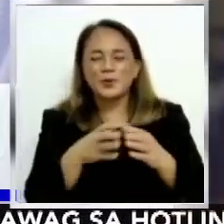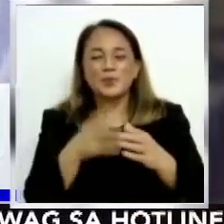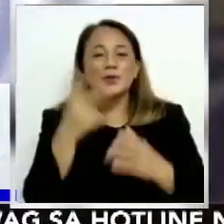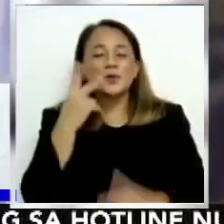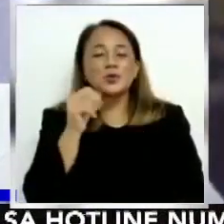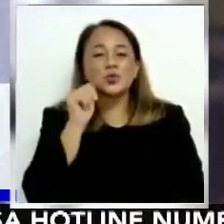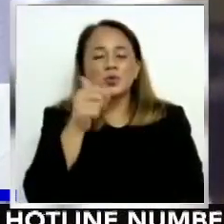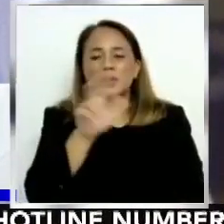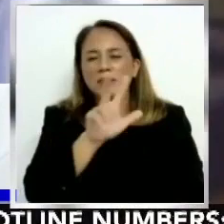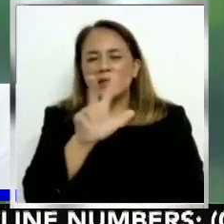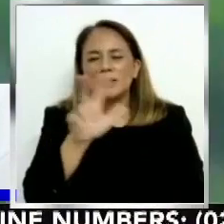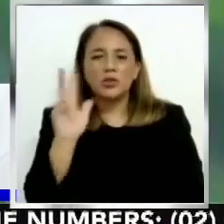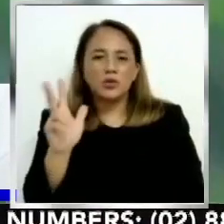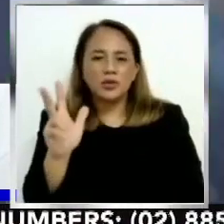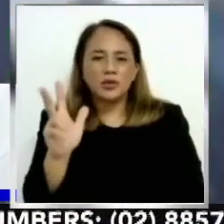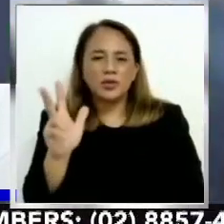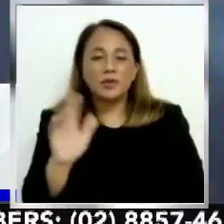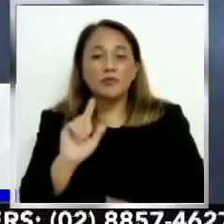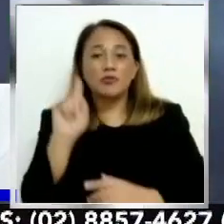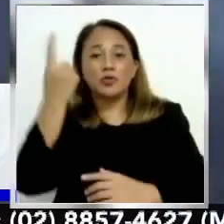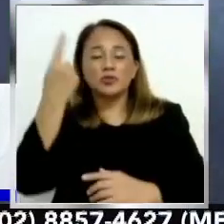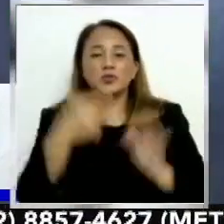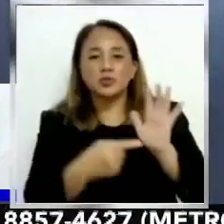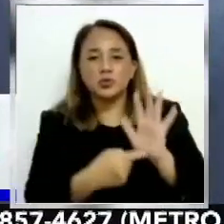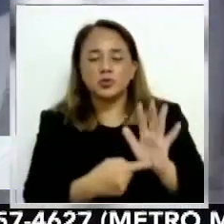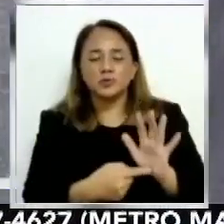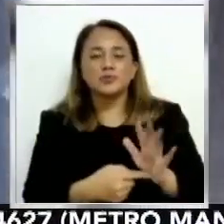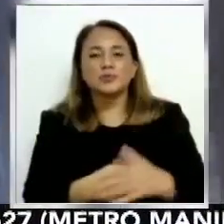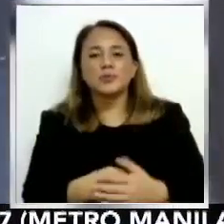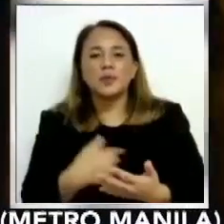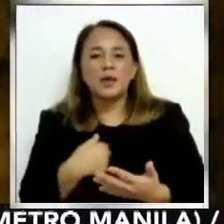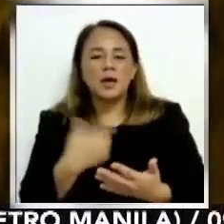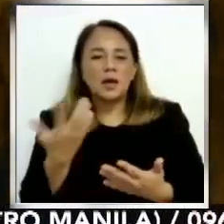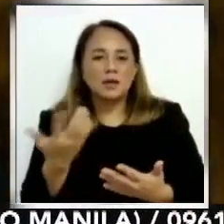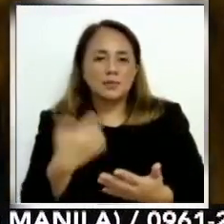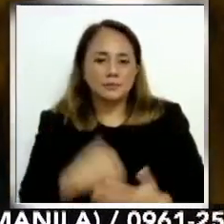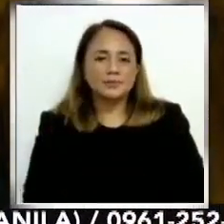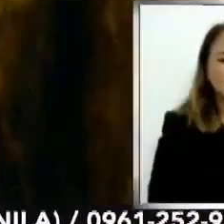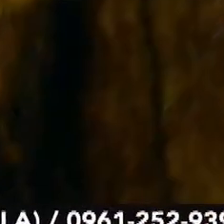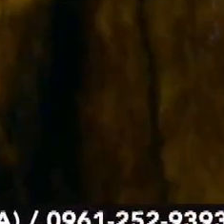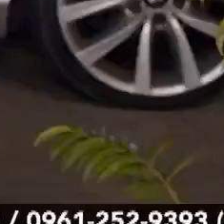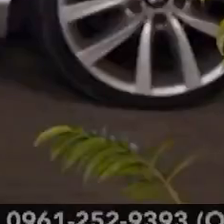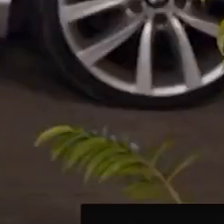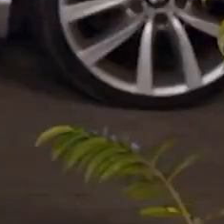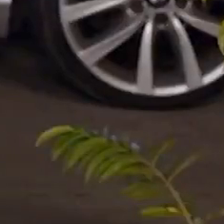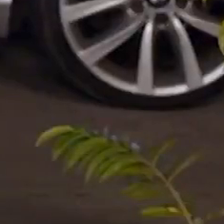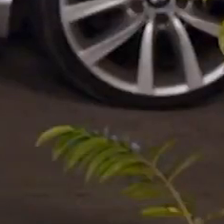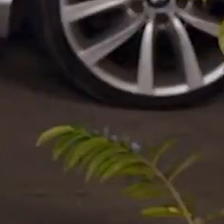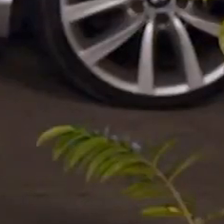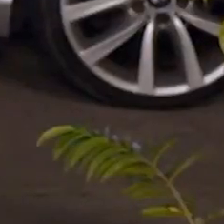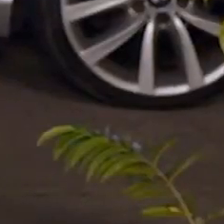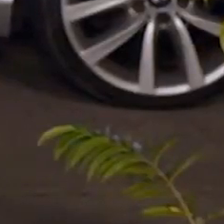ang first episode ng 4-part special. Cata Tibayan updated sa showbiz happenings.